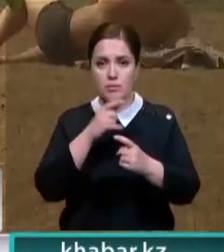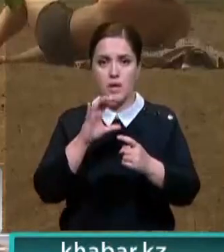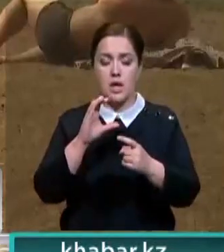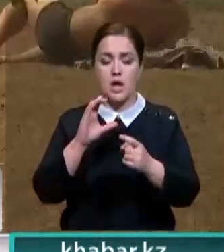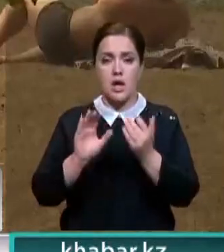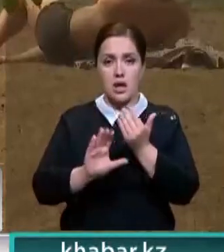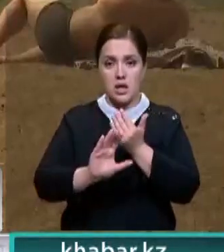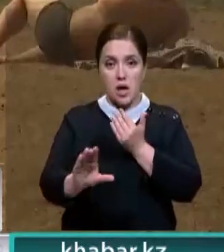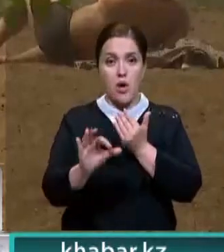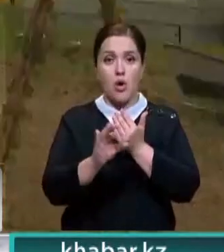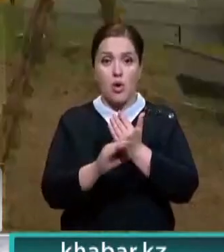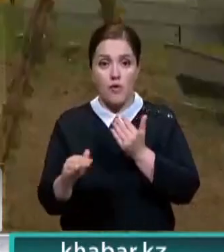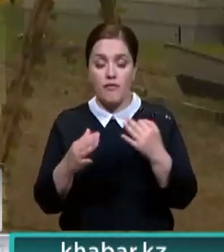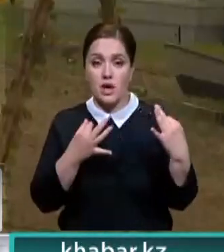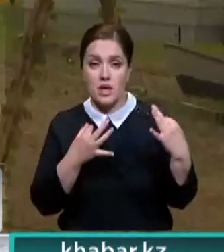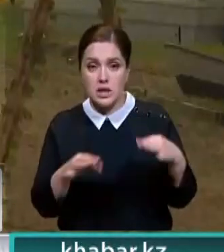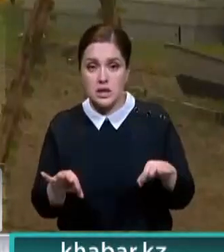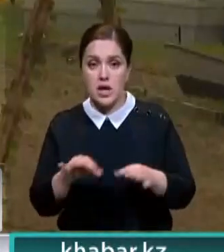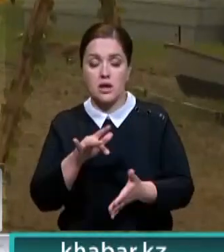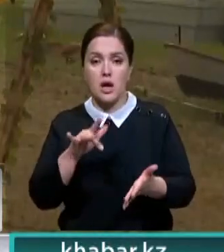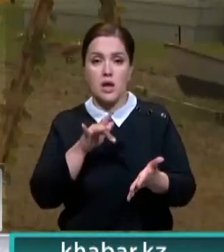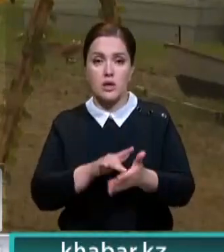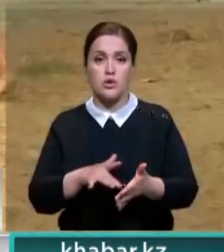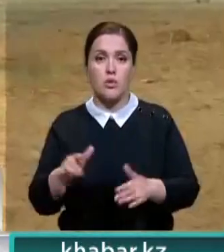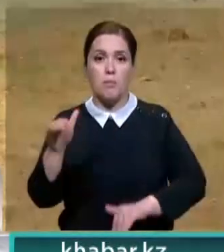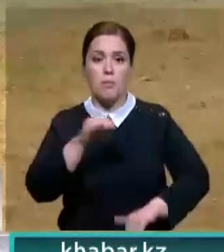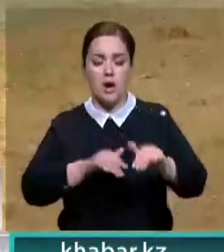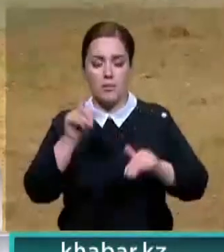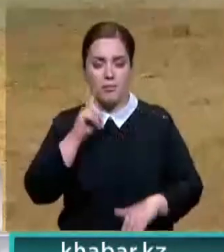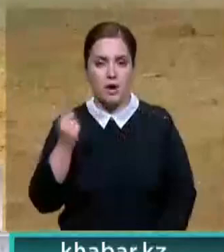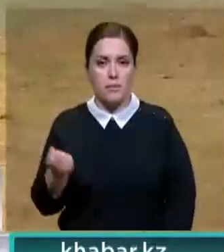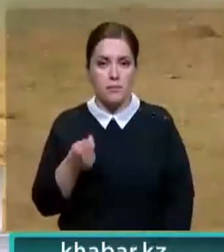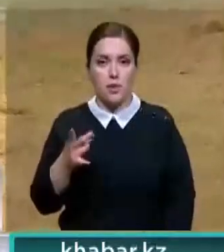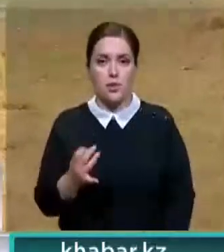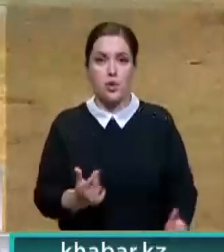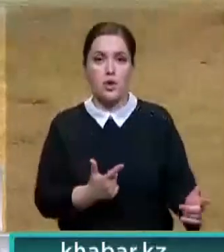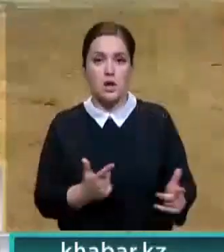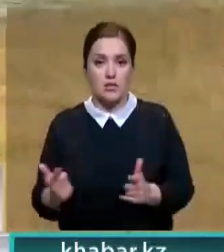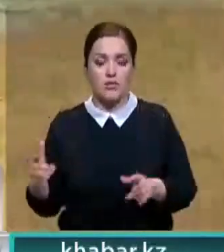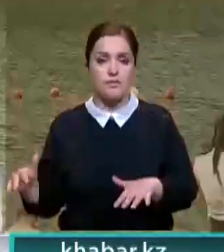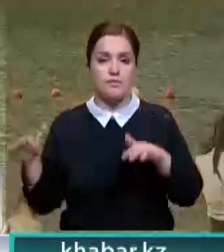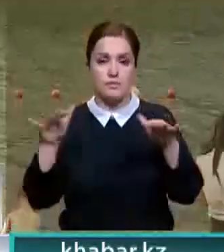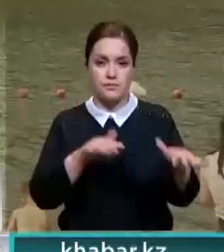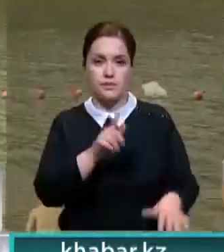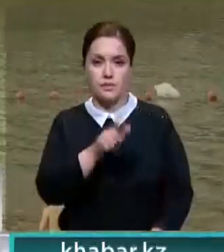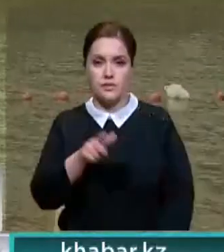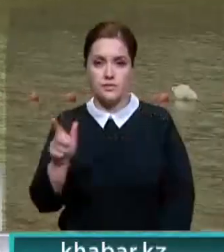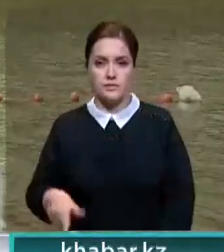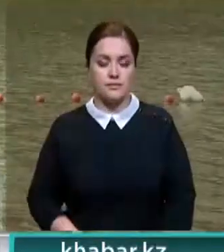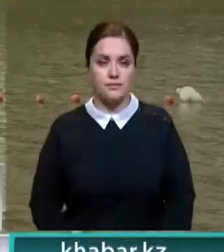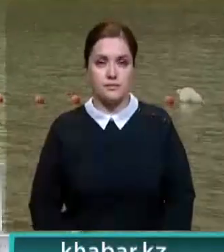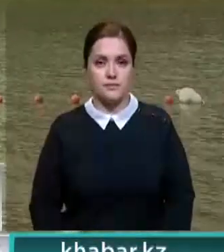На официально разрешенном для работы городском пляже пока посетителей немного. Но здесь готовы к наплыву клиентов. В условиях